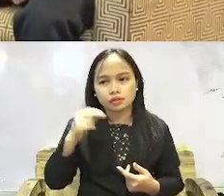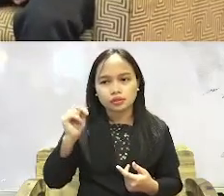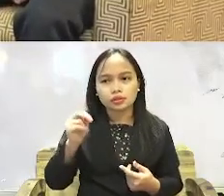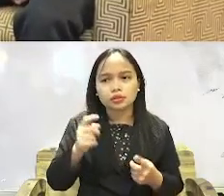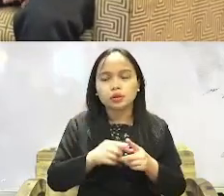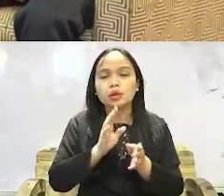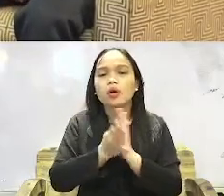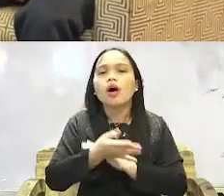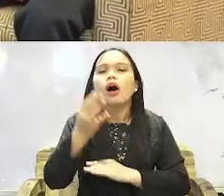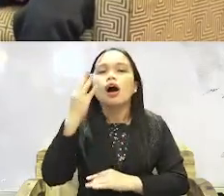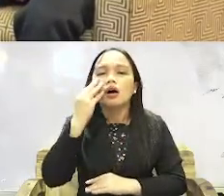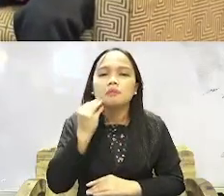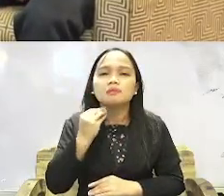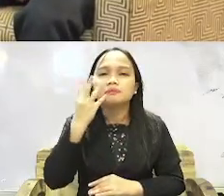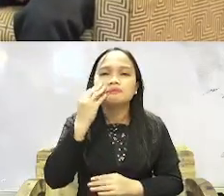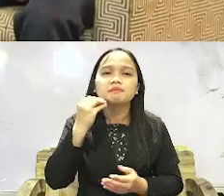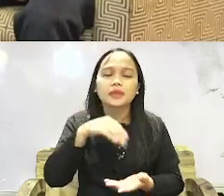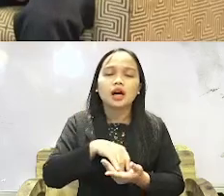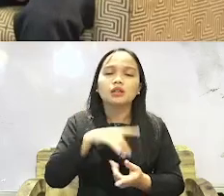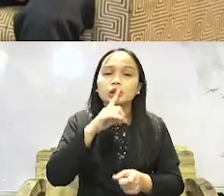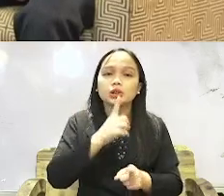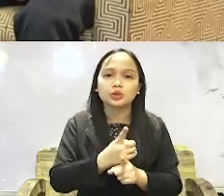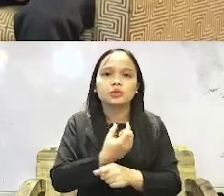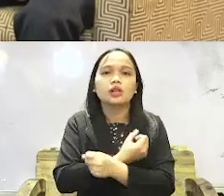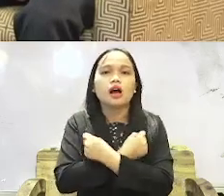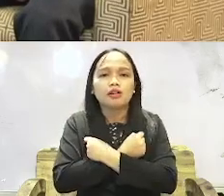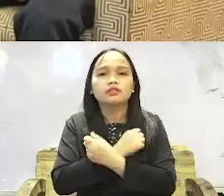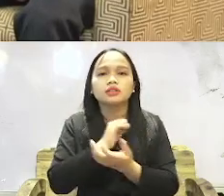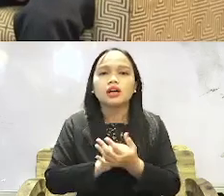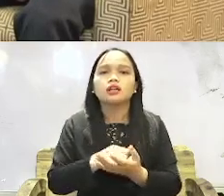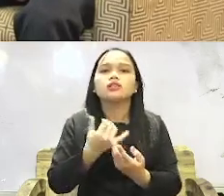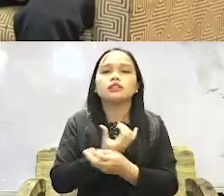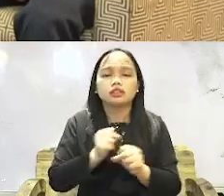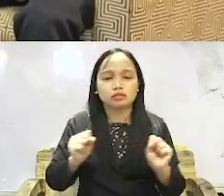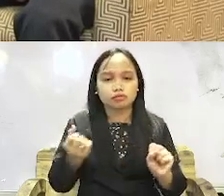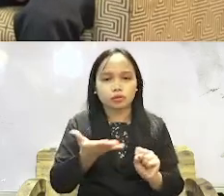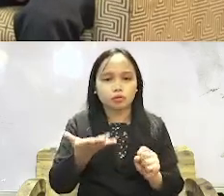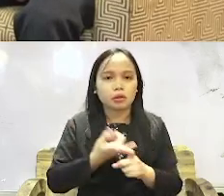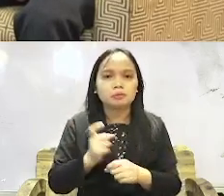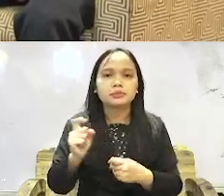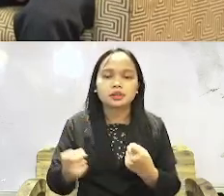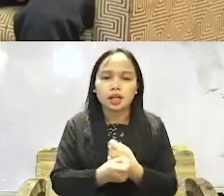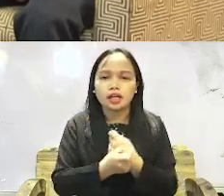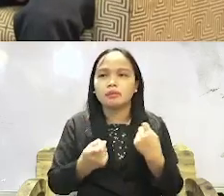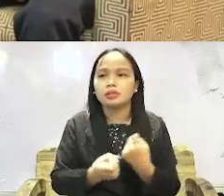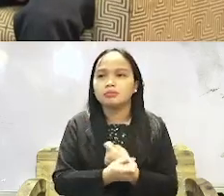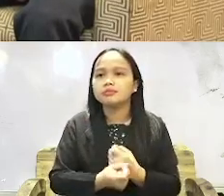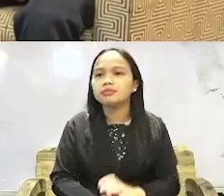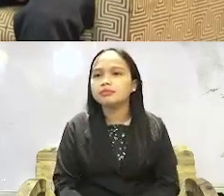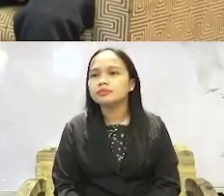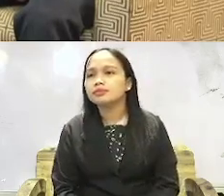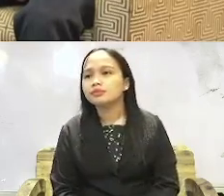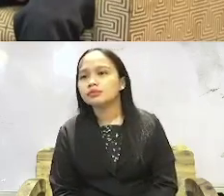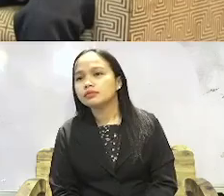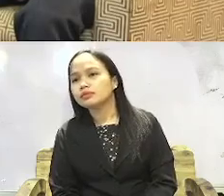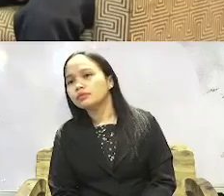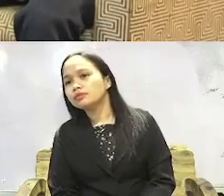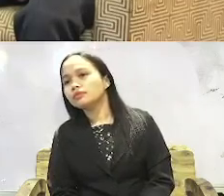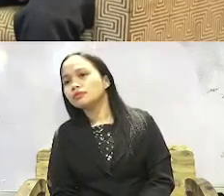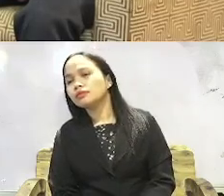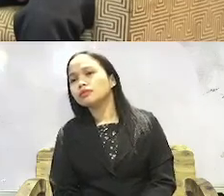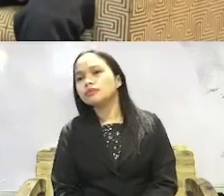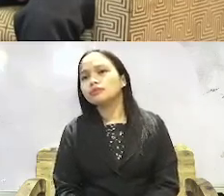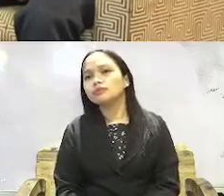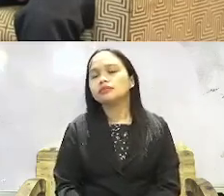Kailangan mo ulit na muling maranasan ang totoong pagmamahal na nag-aahon sa kasalanan. Amen. Bakit? Ano yun? Yun